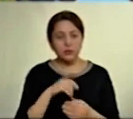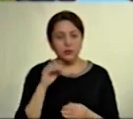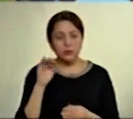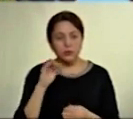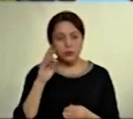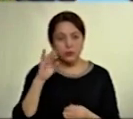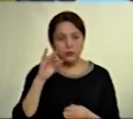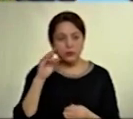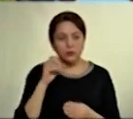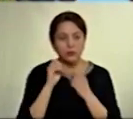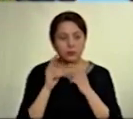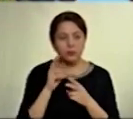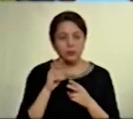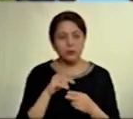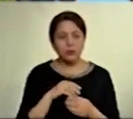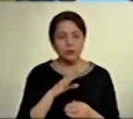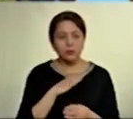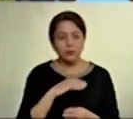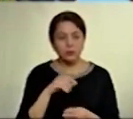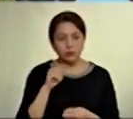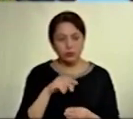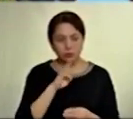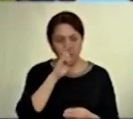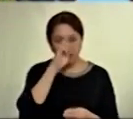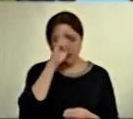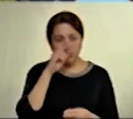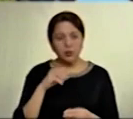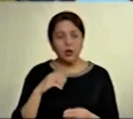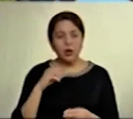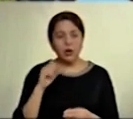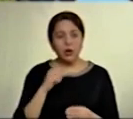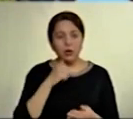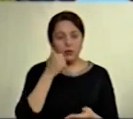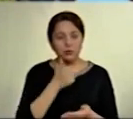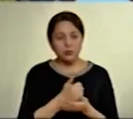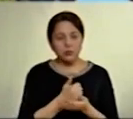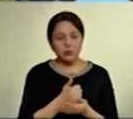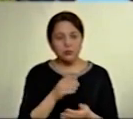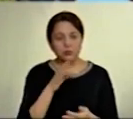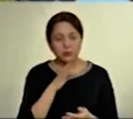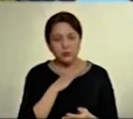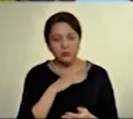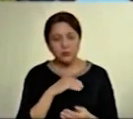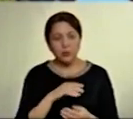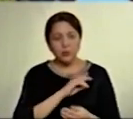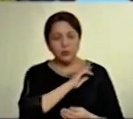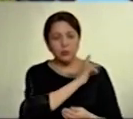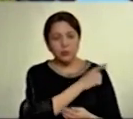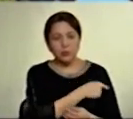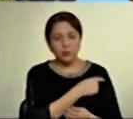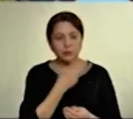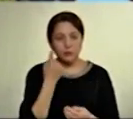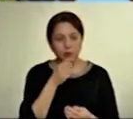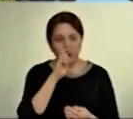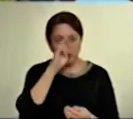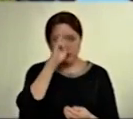boshladi. Albatta, ushbu davlatning asoschisi sifatida, ana shu davlatning qudratli bir